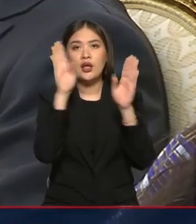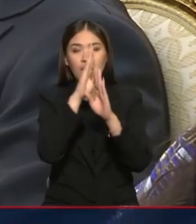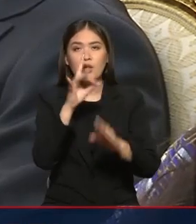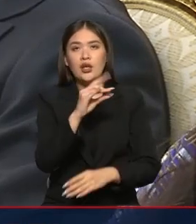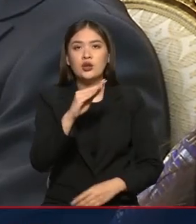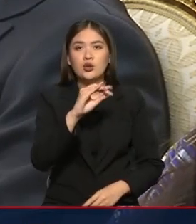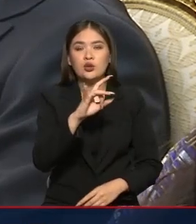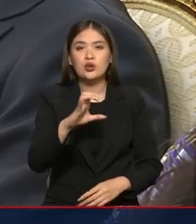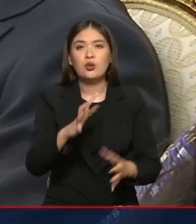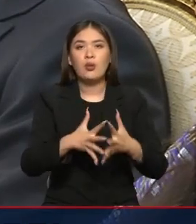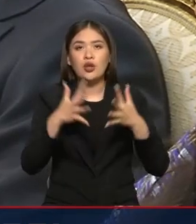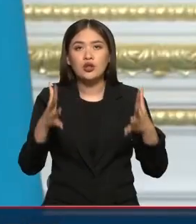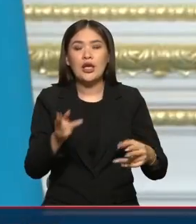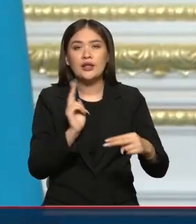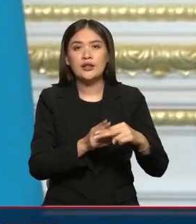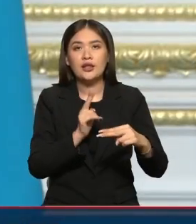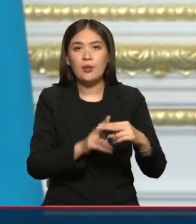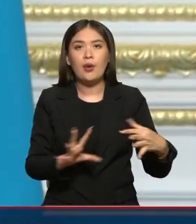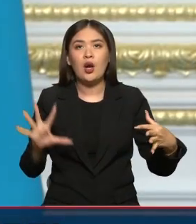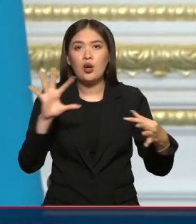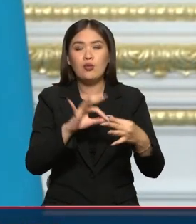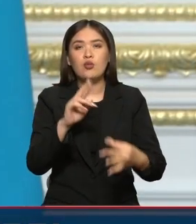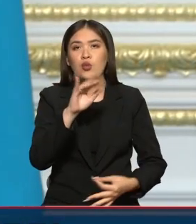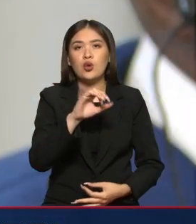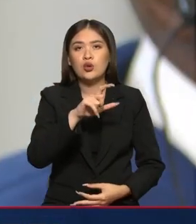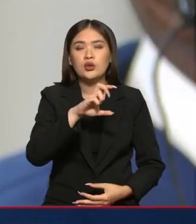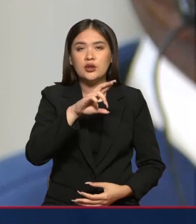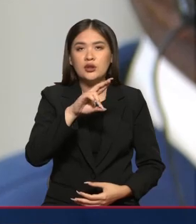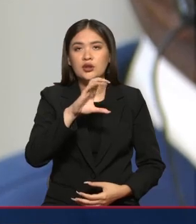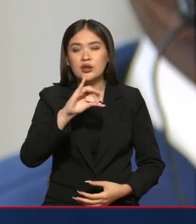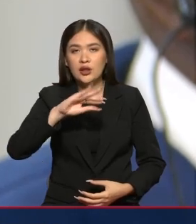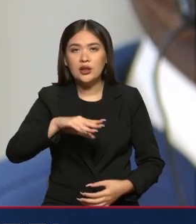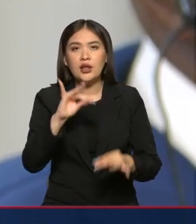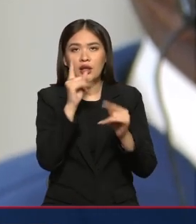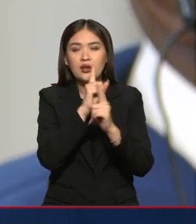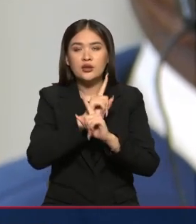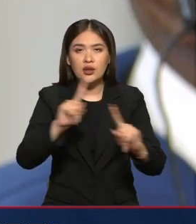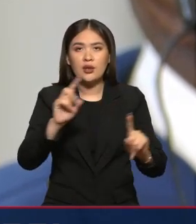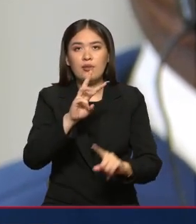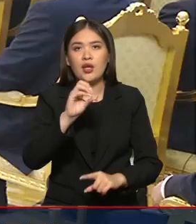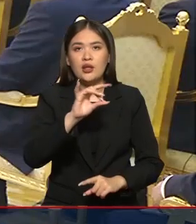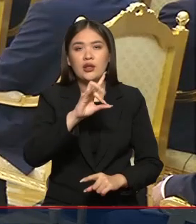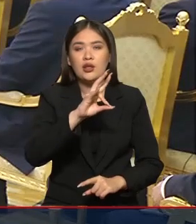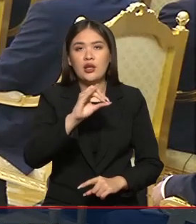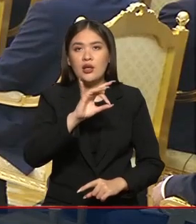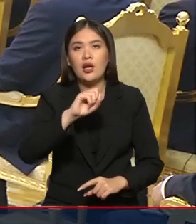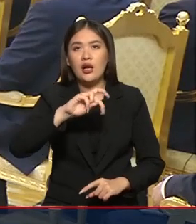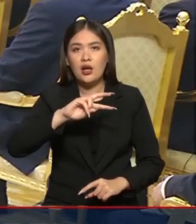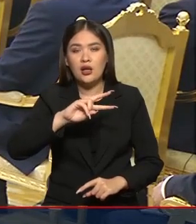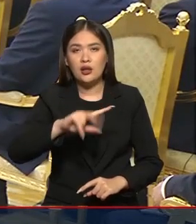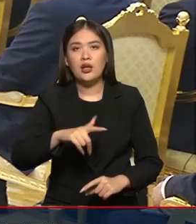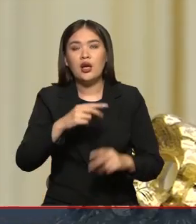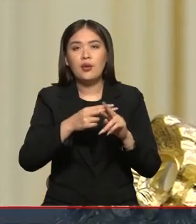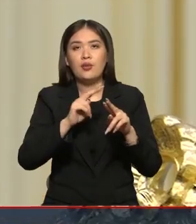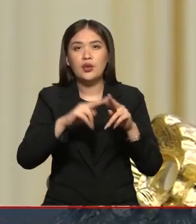мол. Темір, фосфат, боксит және басқа да сирек кездесетін минерал кеніштерін барлау